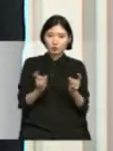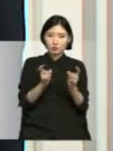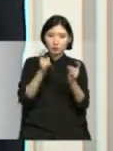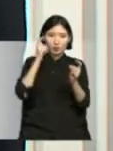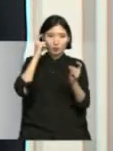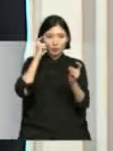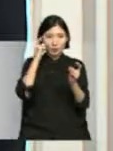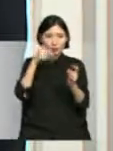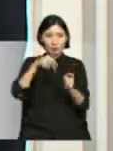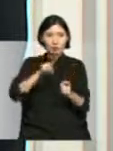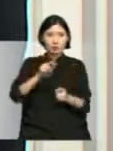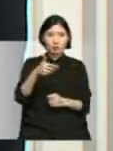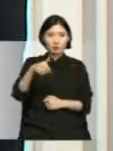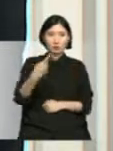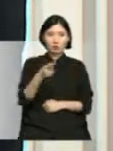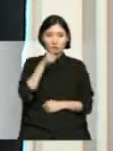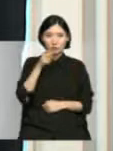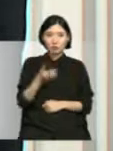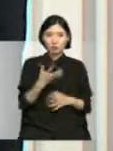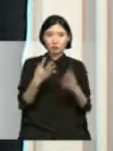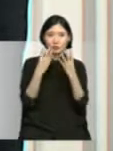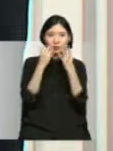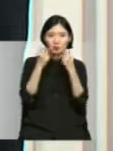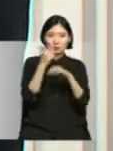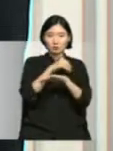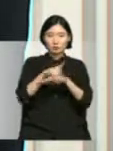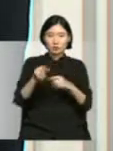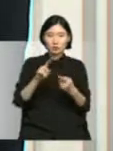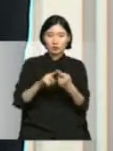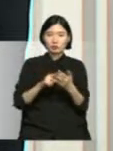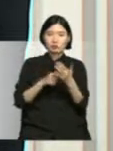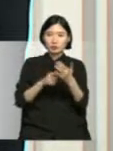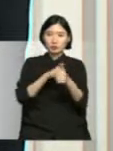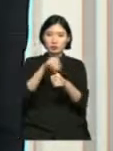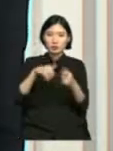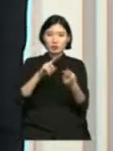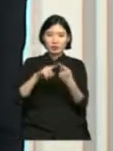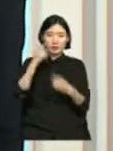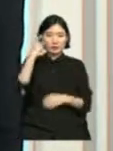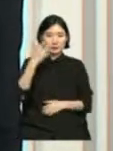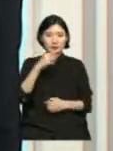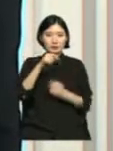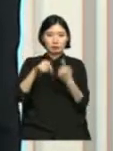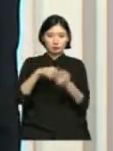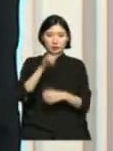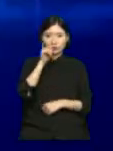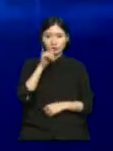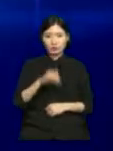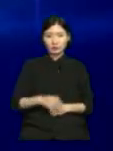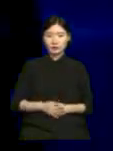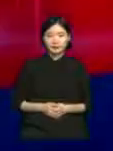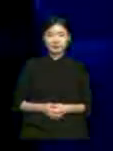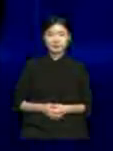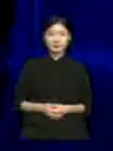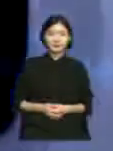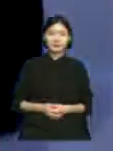이른바 석촌호수 마스터 플랜에 대한 추진 상황 등에 질의가 이어졌습니다 보도에 태윤 형 기자입니다